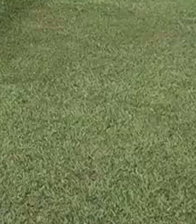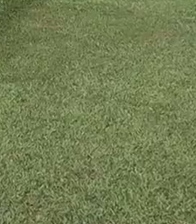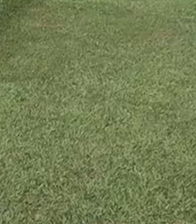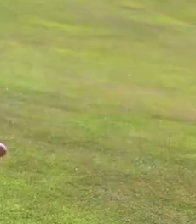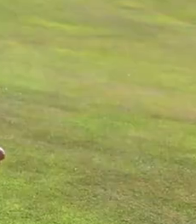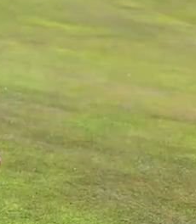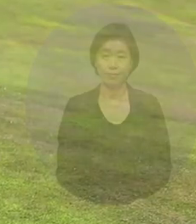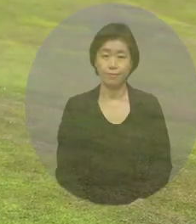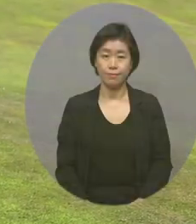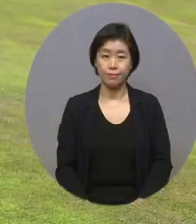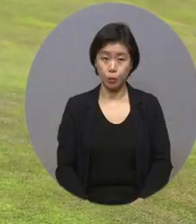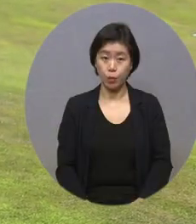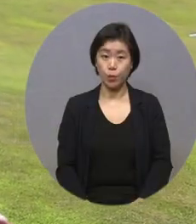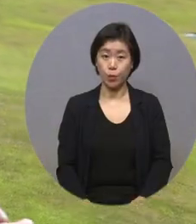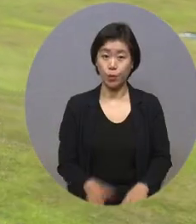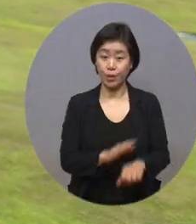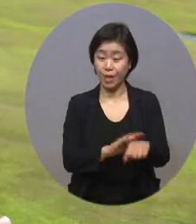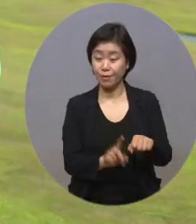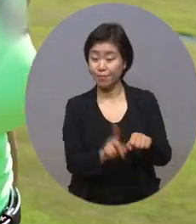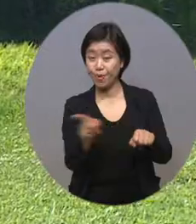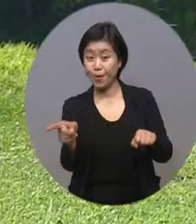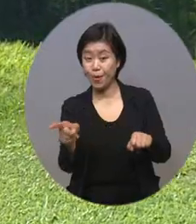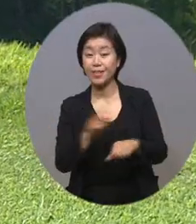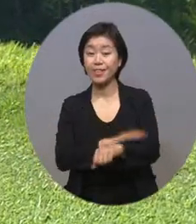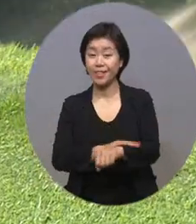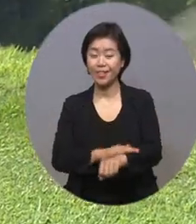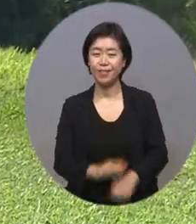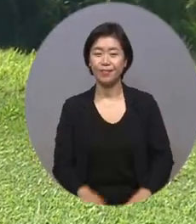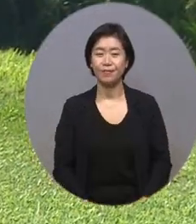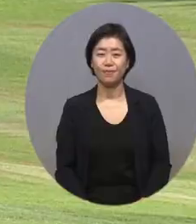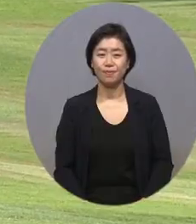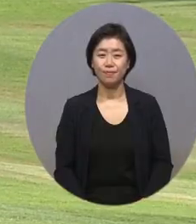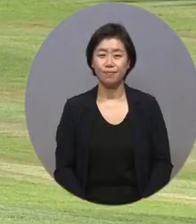봐봐. 나이스. 아!